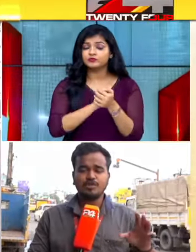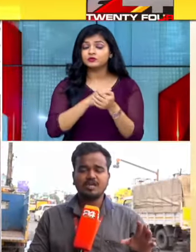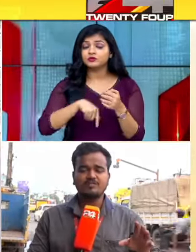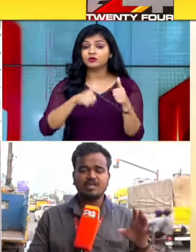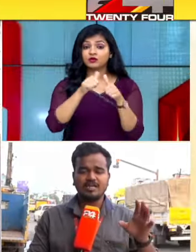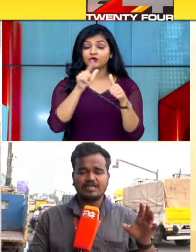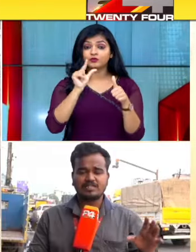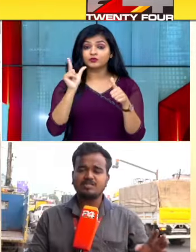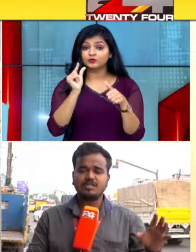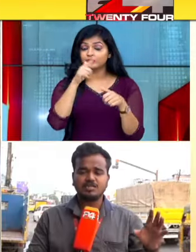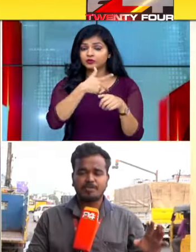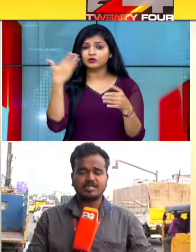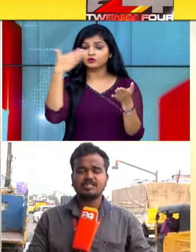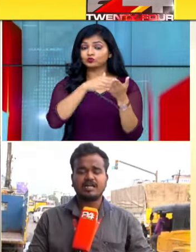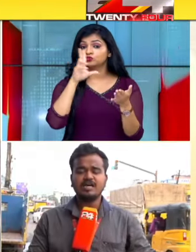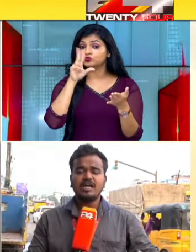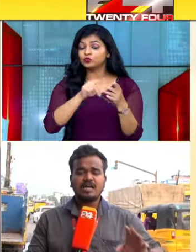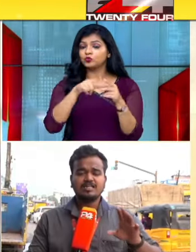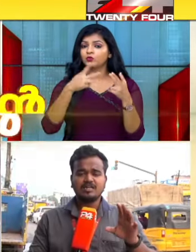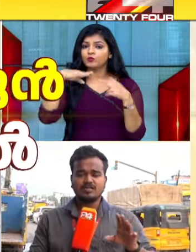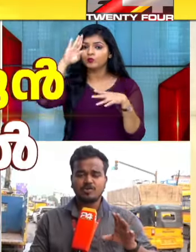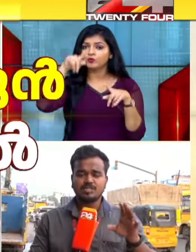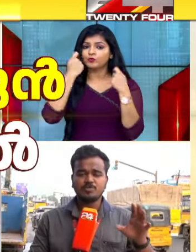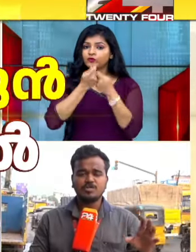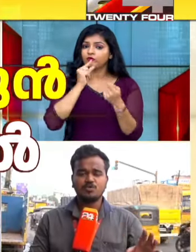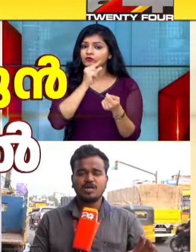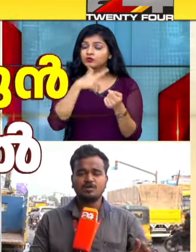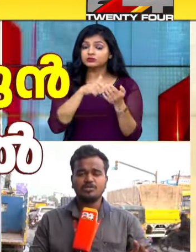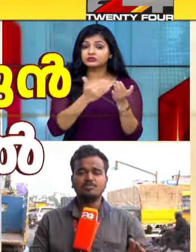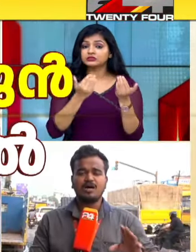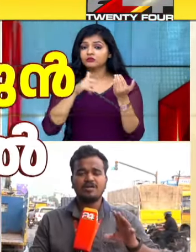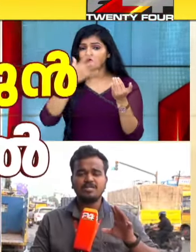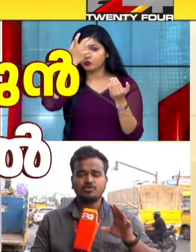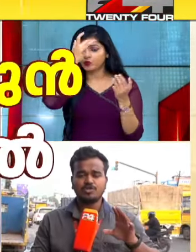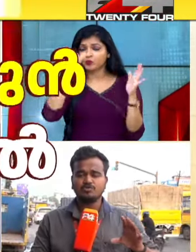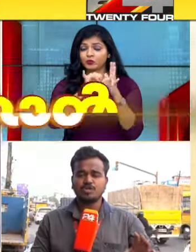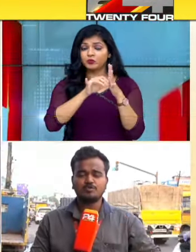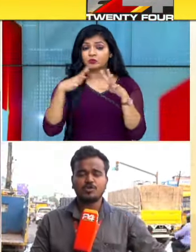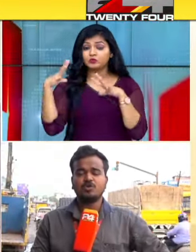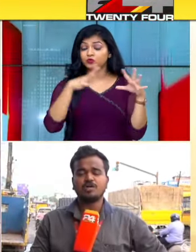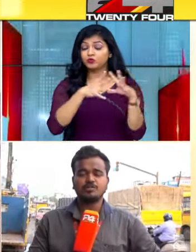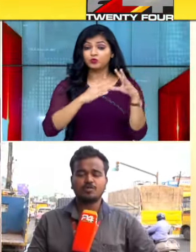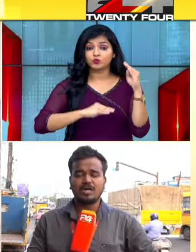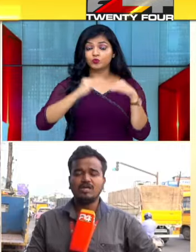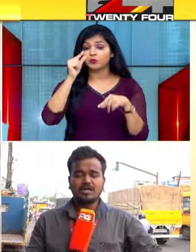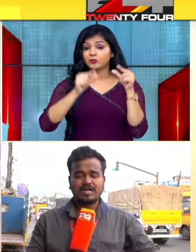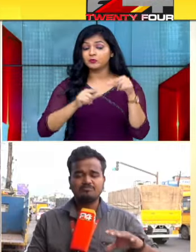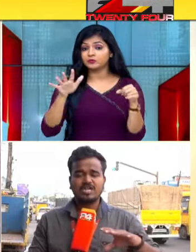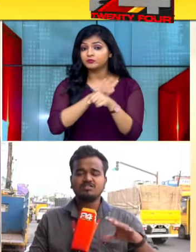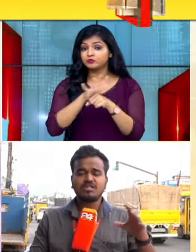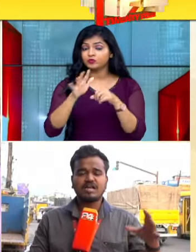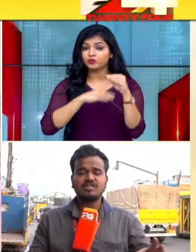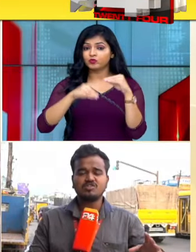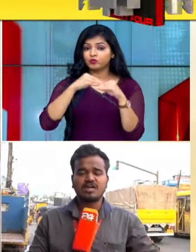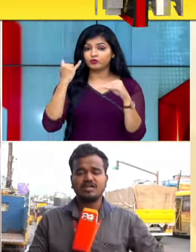അല്ലു അർജുനോട് ഇവിടെ എത്തരുത് എന്ന് പറഞ്ഞതാണ്, അത് സുരക്ഷാ പ്രശ്നങ്ങൾ ഉണ്ടാകുമെന്നും വലിയൊരു തിക്കും തിരക്കുമൊക്കെ ഉണ്ടാകുമെന്നുള്ള